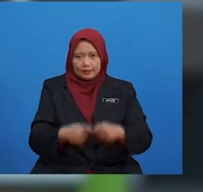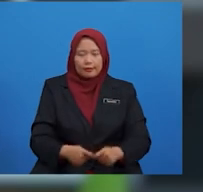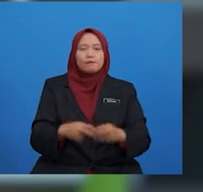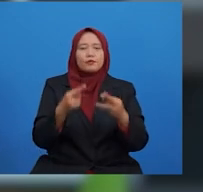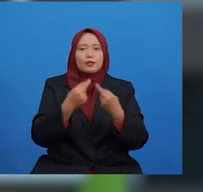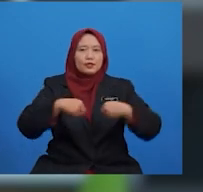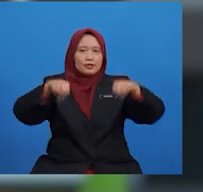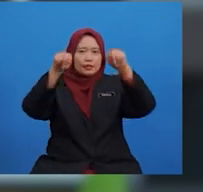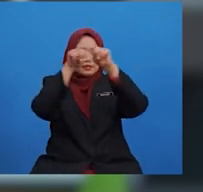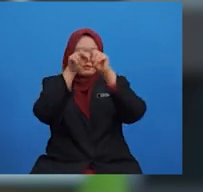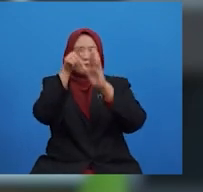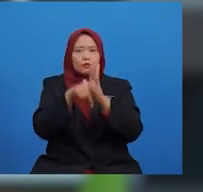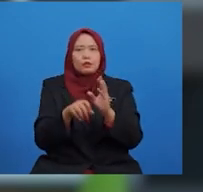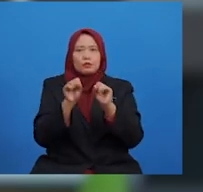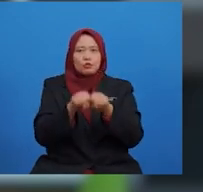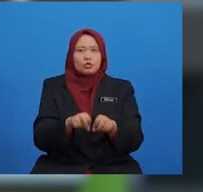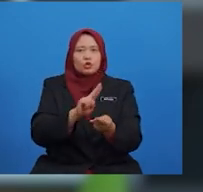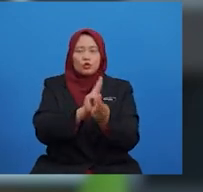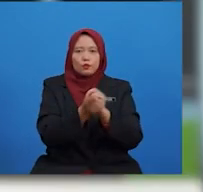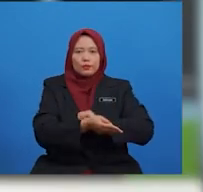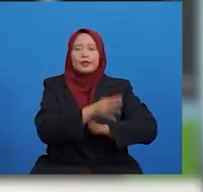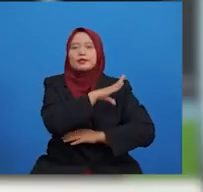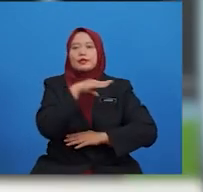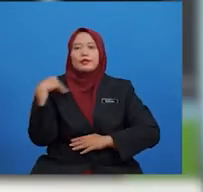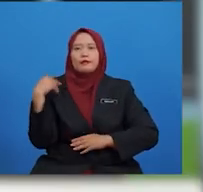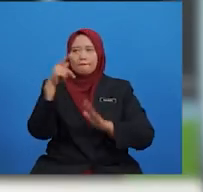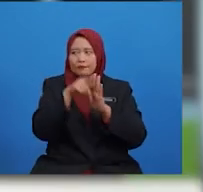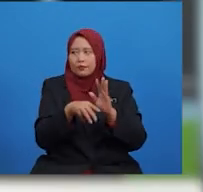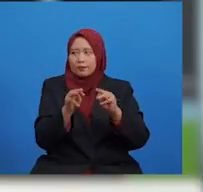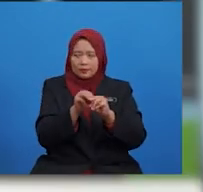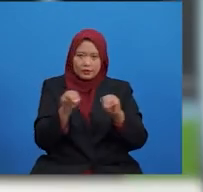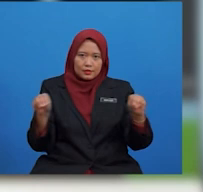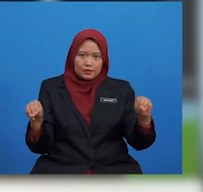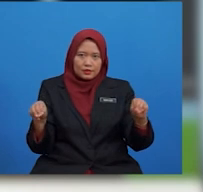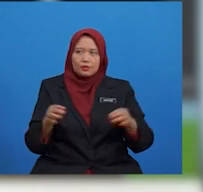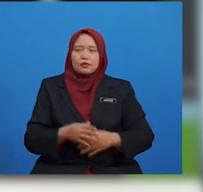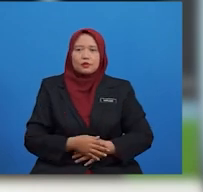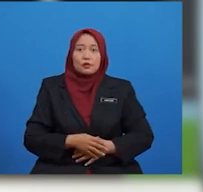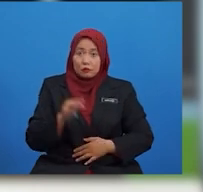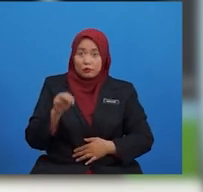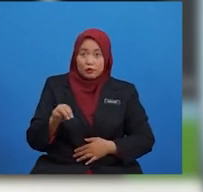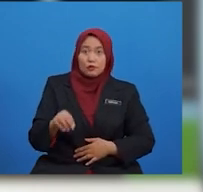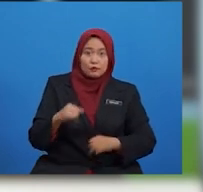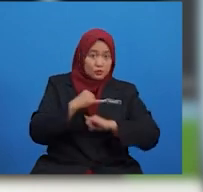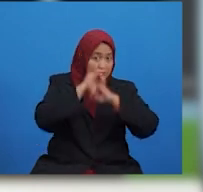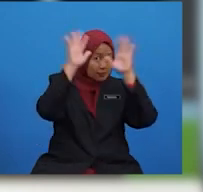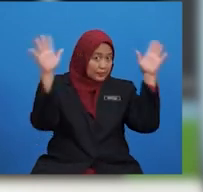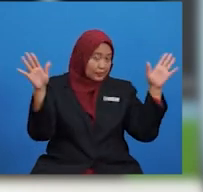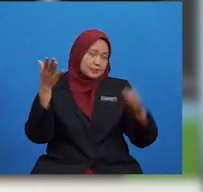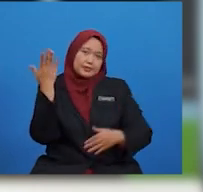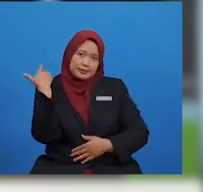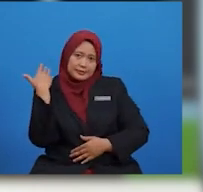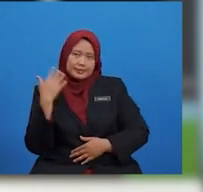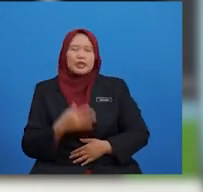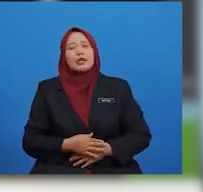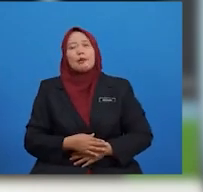dengan penerangan yang diberikan sebentar tadi? Baiklah, murid-murid. Bagi mengukuhkan lagi